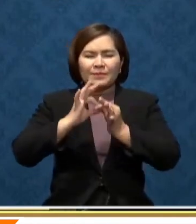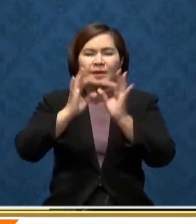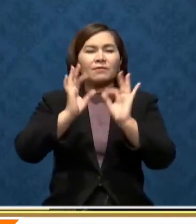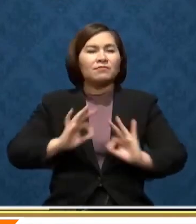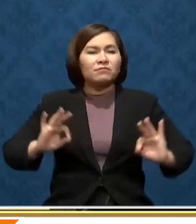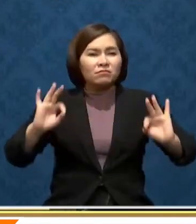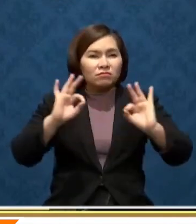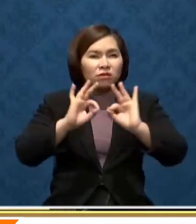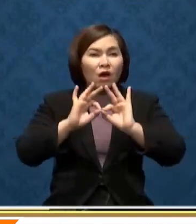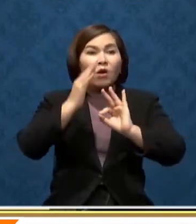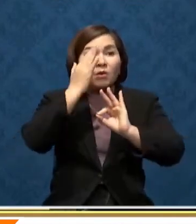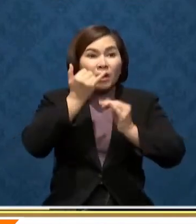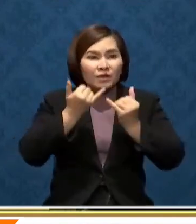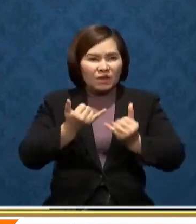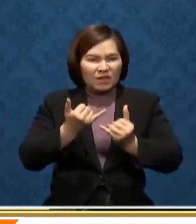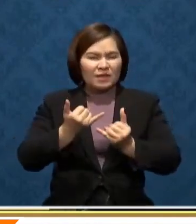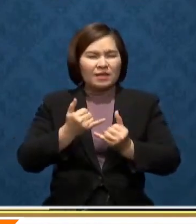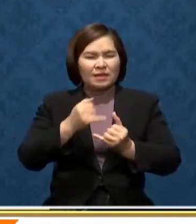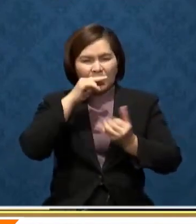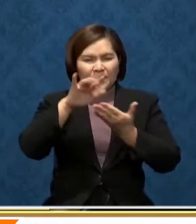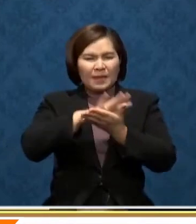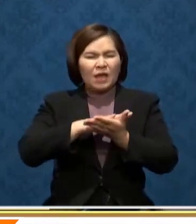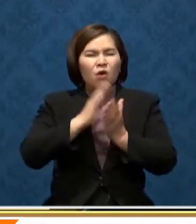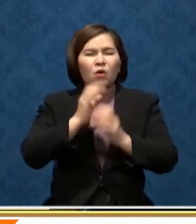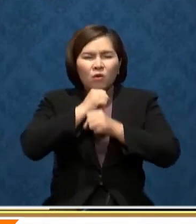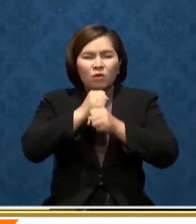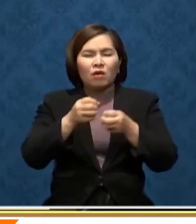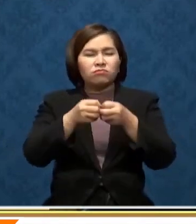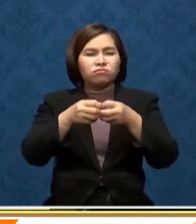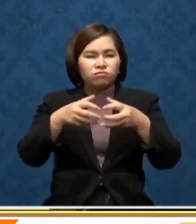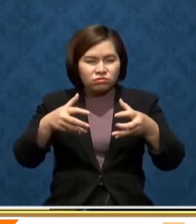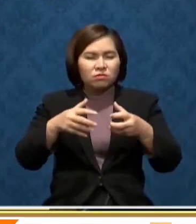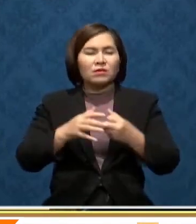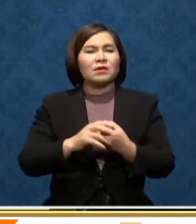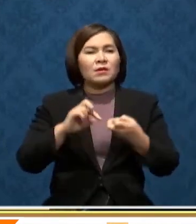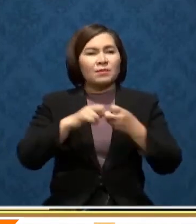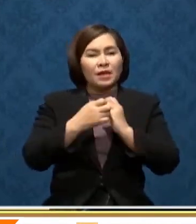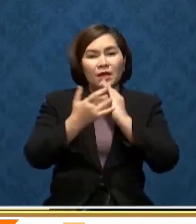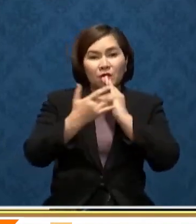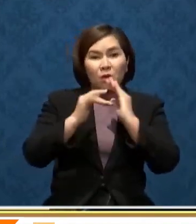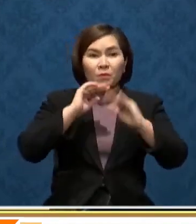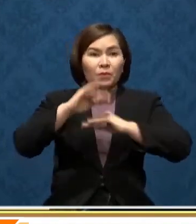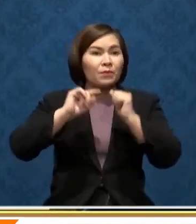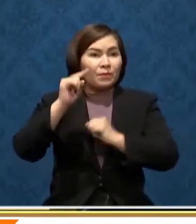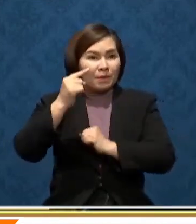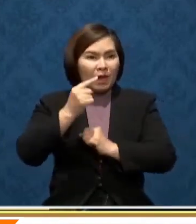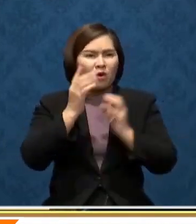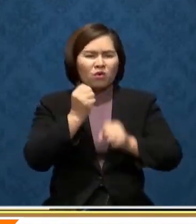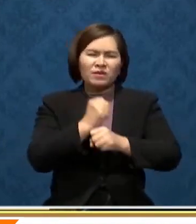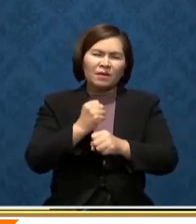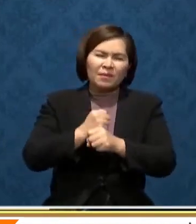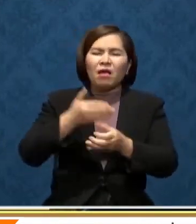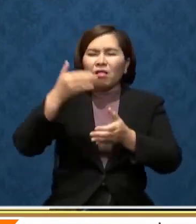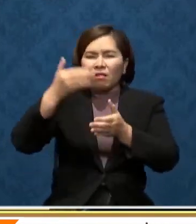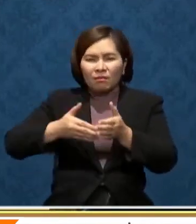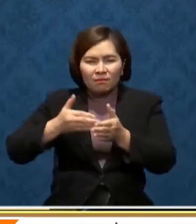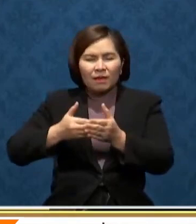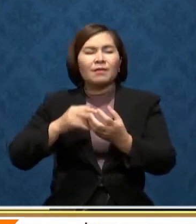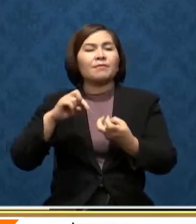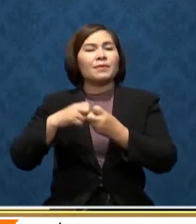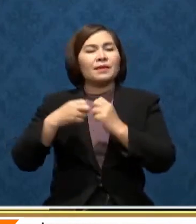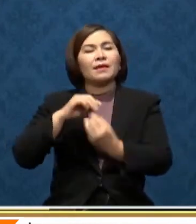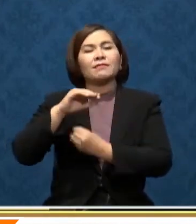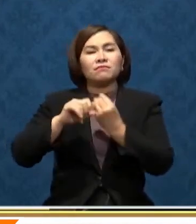ความท้าทายเรื่องสังคมผู้สูงอายุภาวะการเปลี่ยนแปลงทางเทคโนโลยีที่กระทบการจ้างงานรวมถึงภาวะเศรษฐกิจ